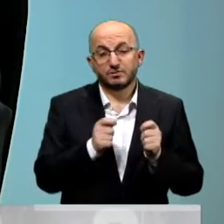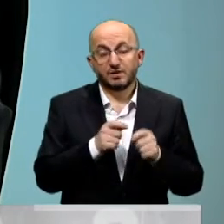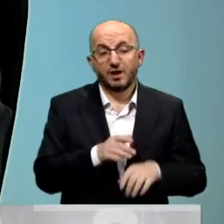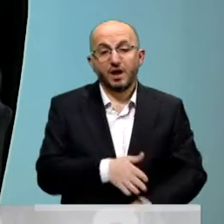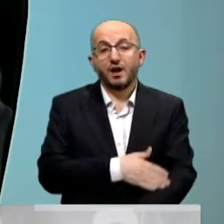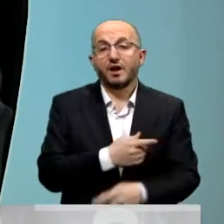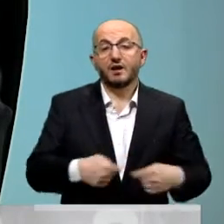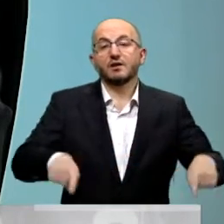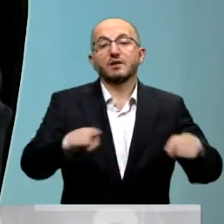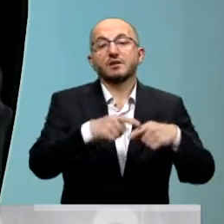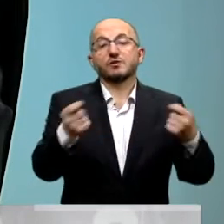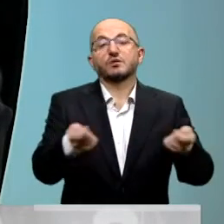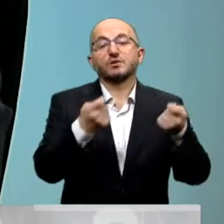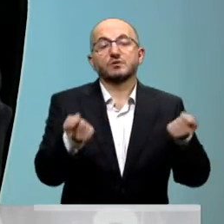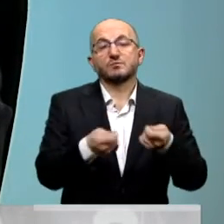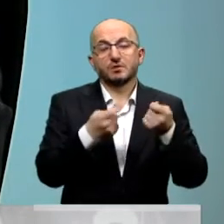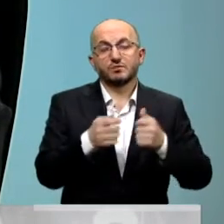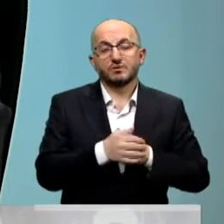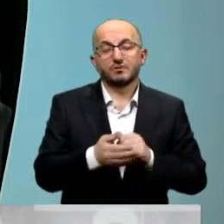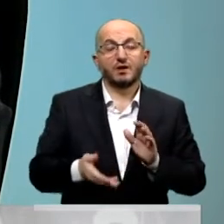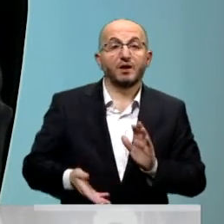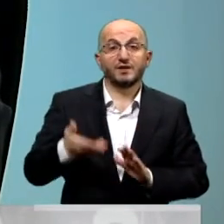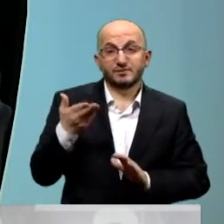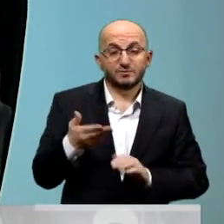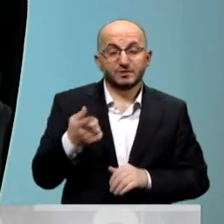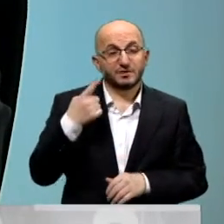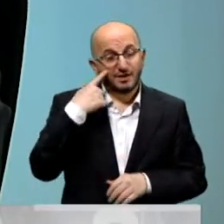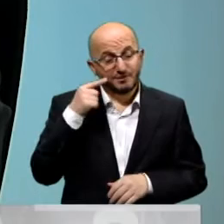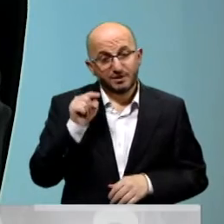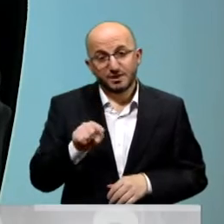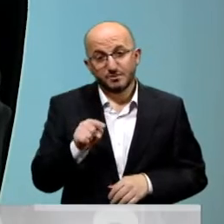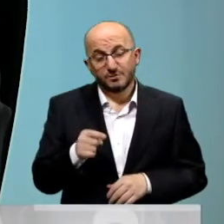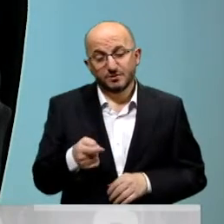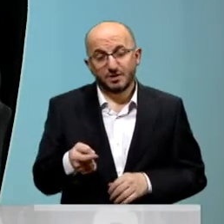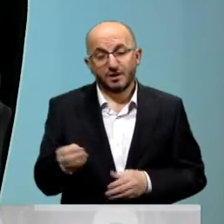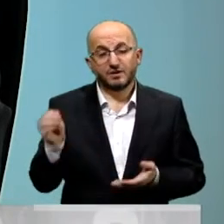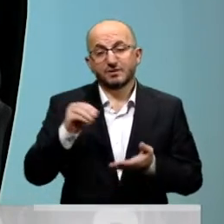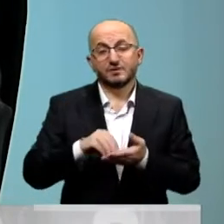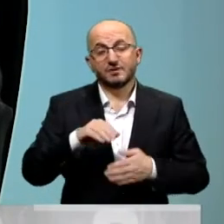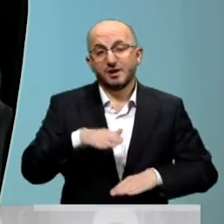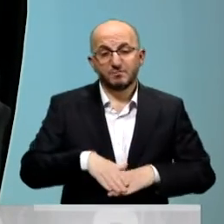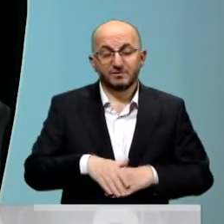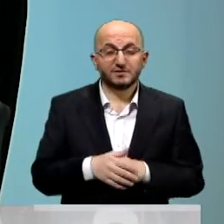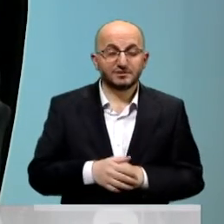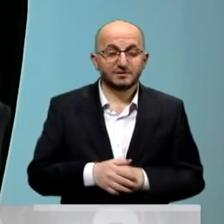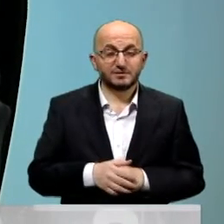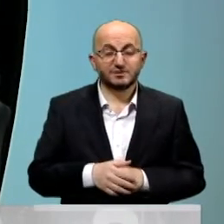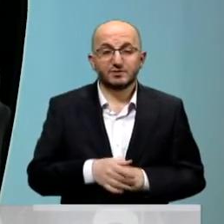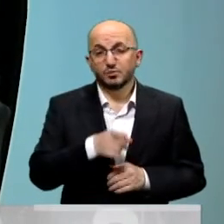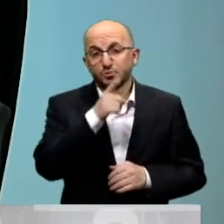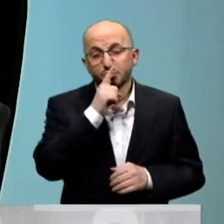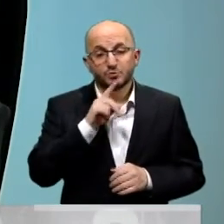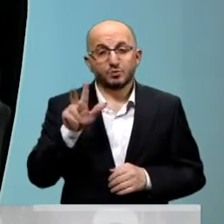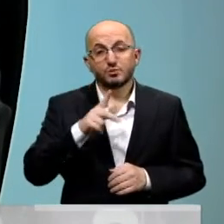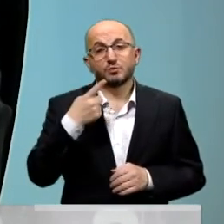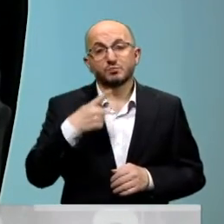alanlarda çalıştırılmak suretiyle artmış devlet de buna birtakım katkı yapmış ve bunun parası 130.000